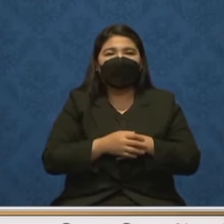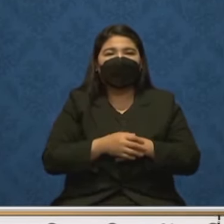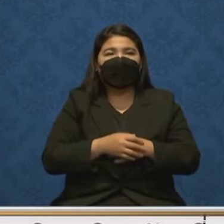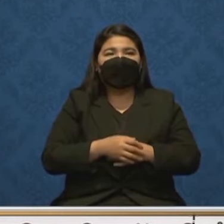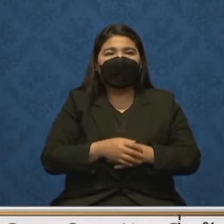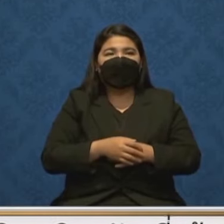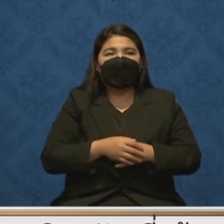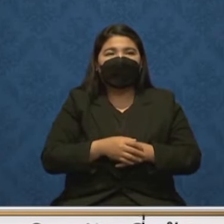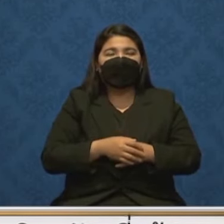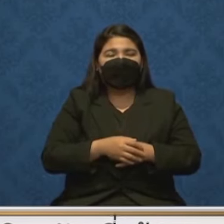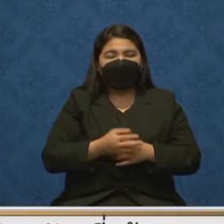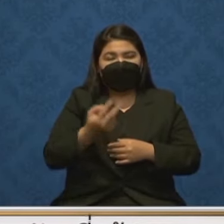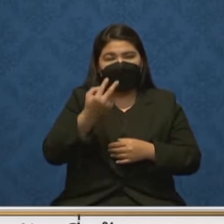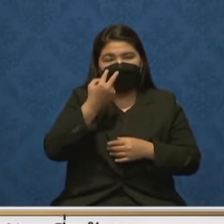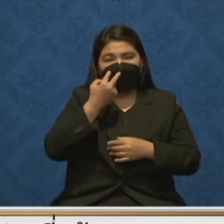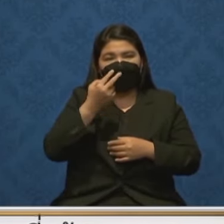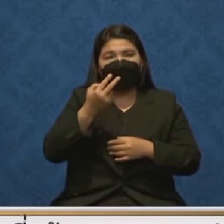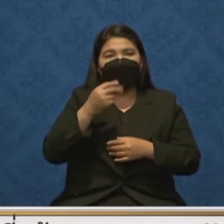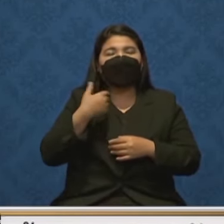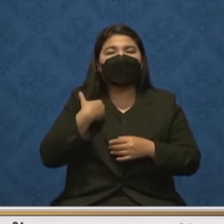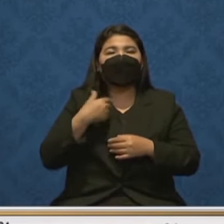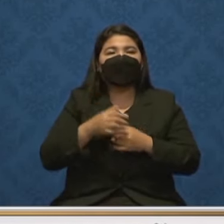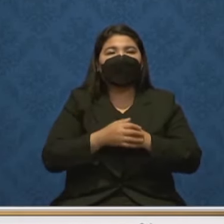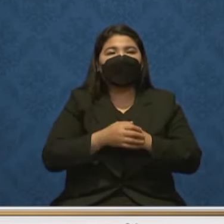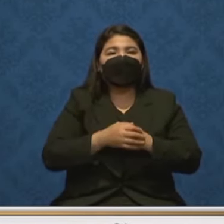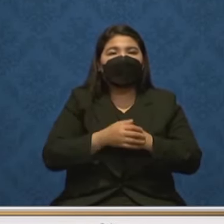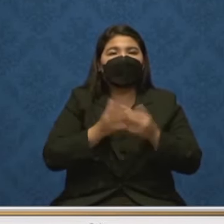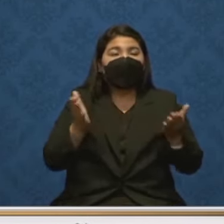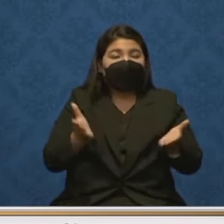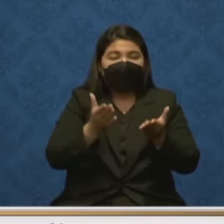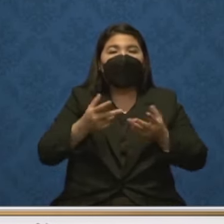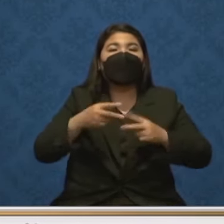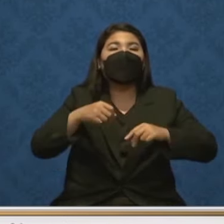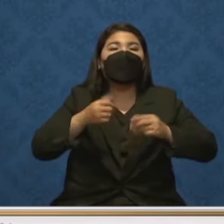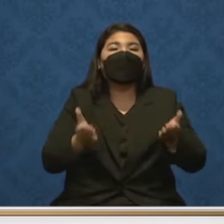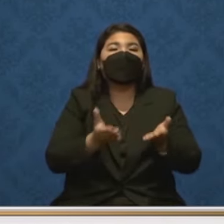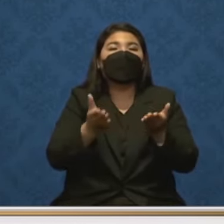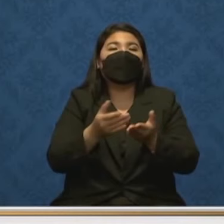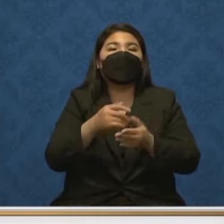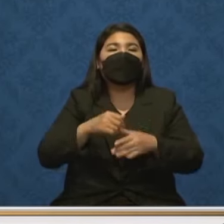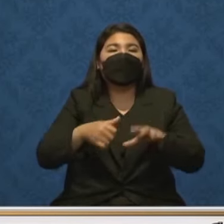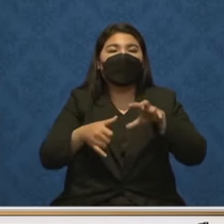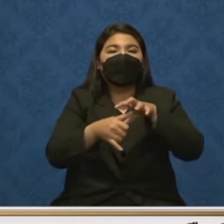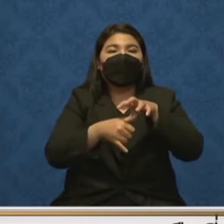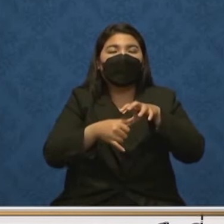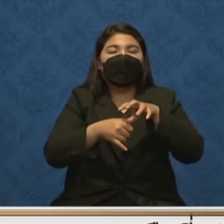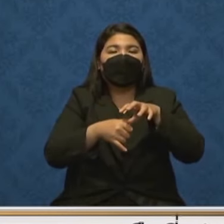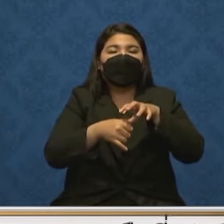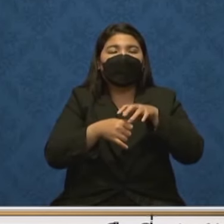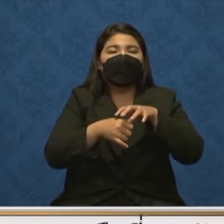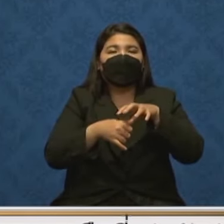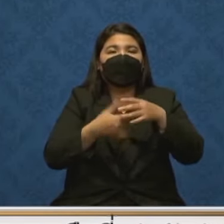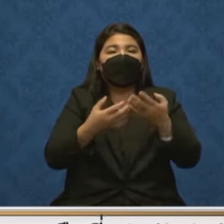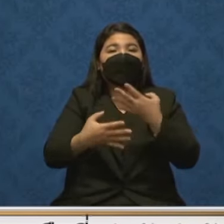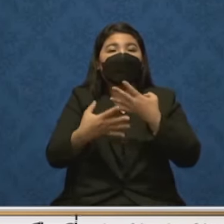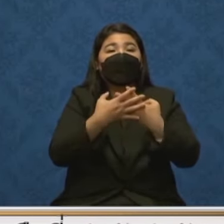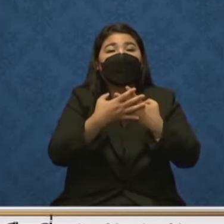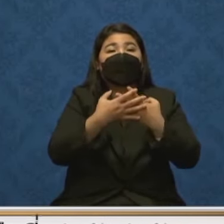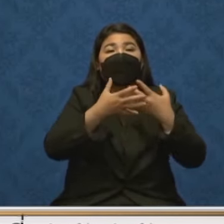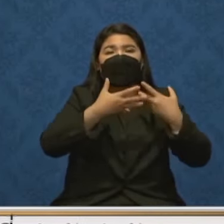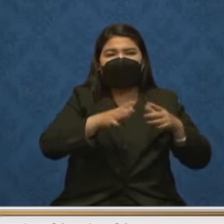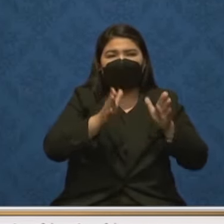เมื่อไปดูนะคะงบบำบัดฟื้นฟูนักโทษแล้วนะคะเราได้งบบำบัดฟื้นฟูฟื้นฟูเพื่อติดนิสัยของ